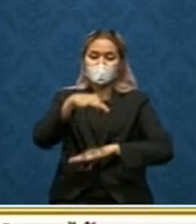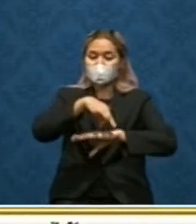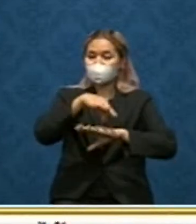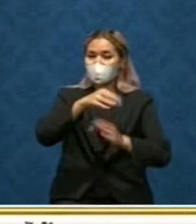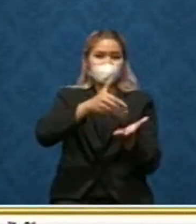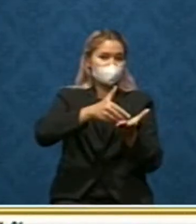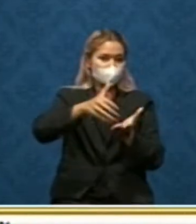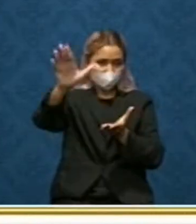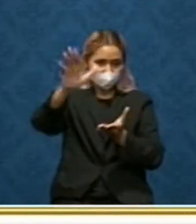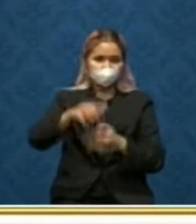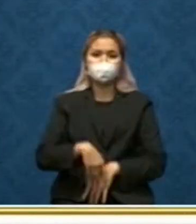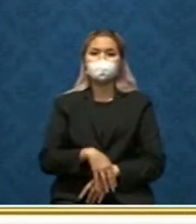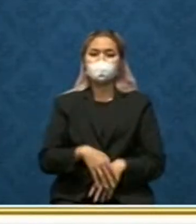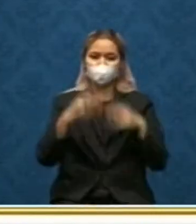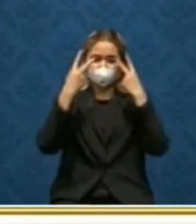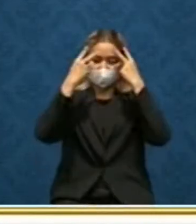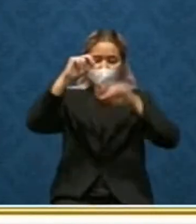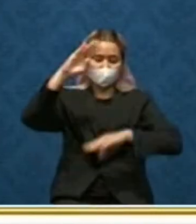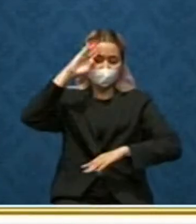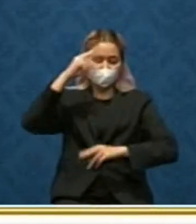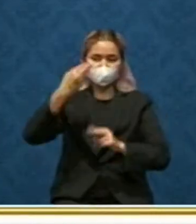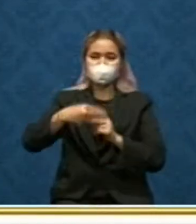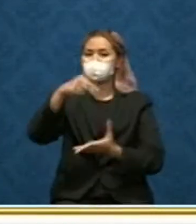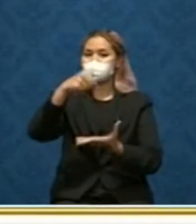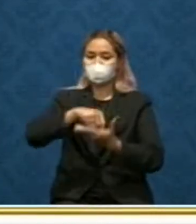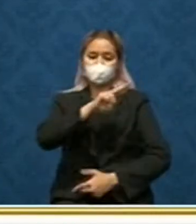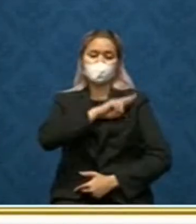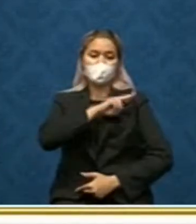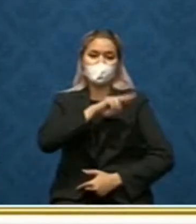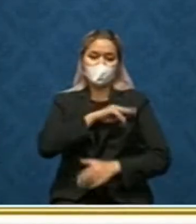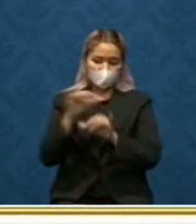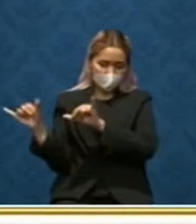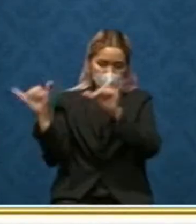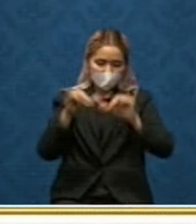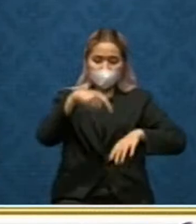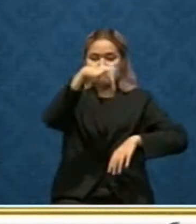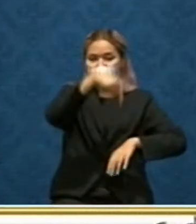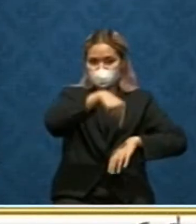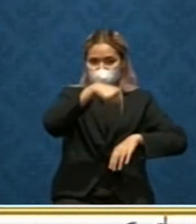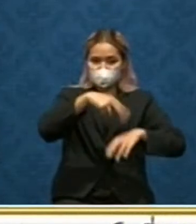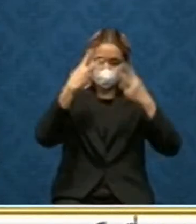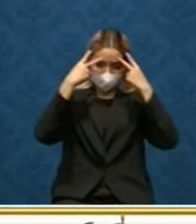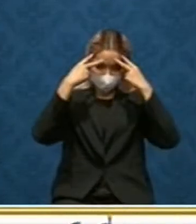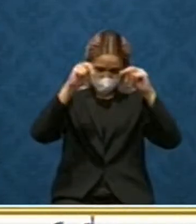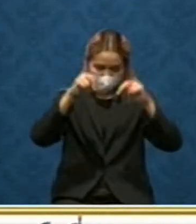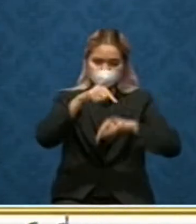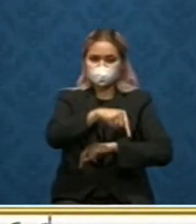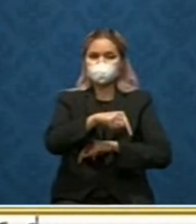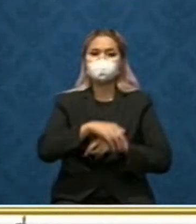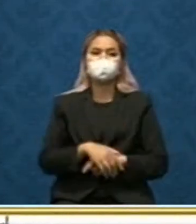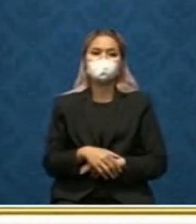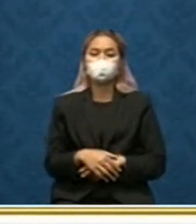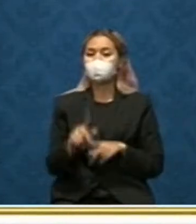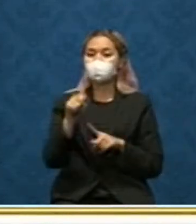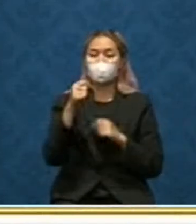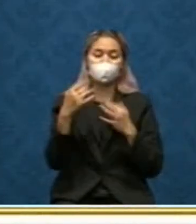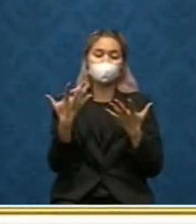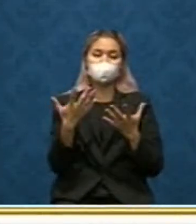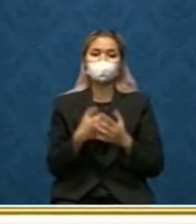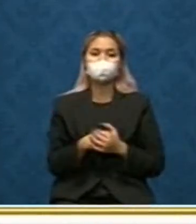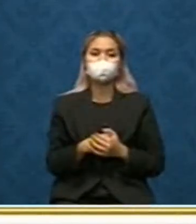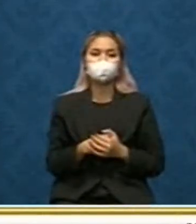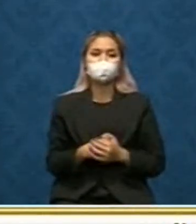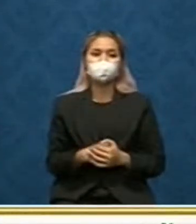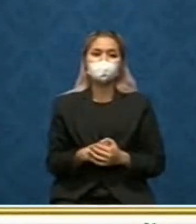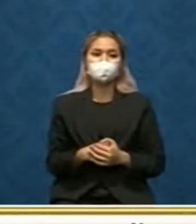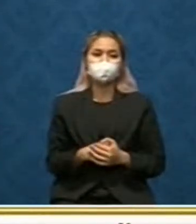ายกเลยทัทก่อนอัี้คอะไรครับท่านกไม่ตอบตุงๆ เบ้งๆไปเราก็ปั